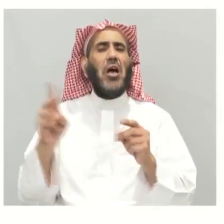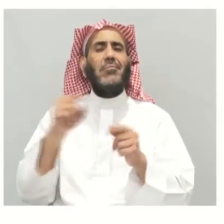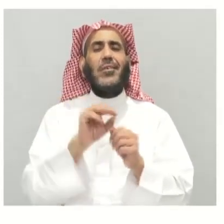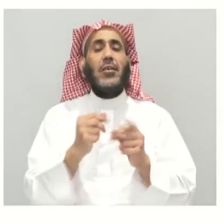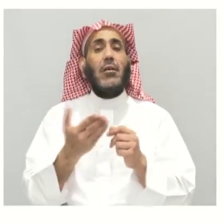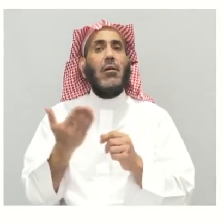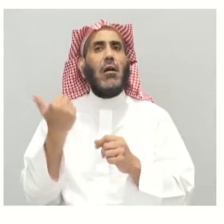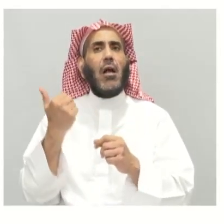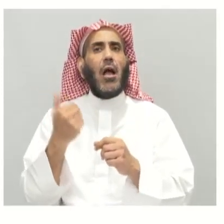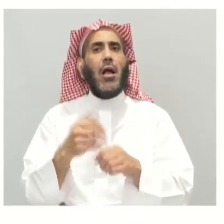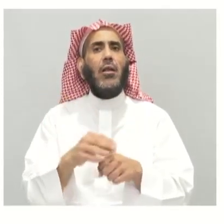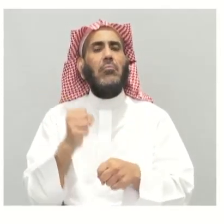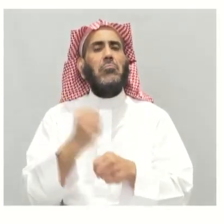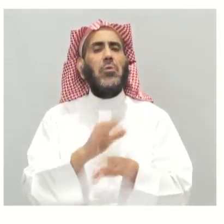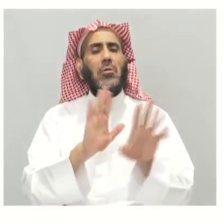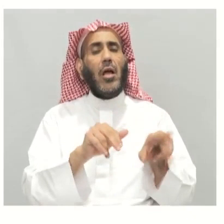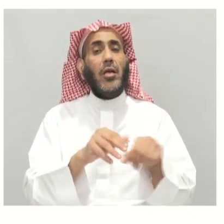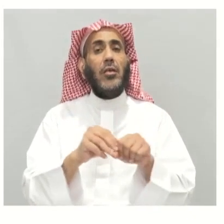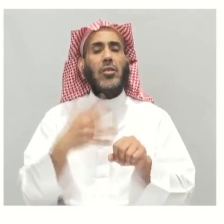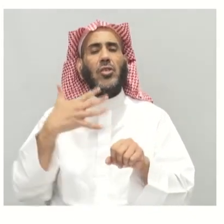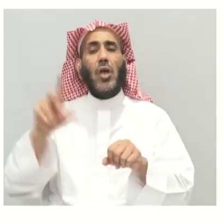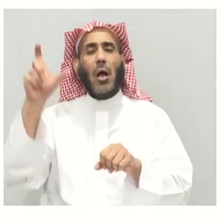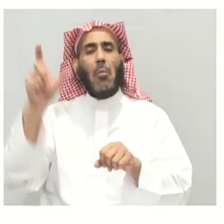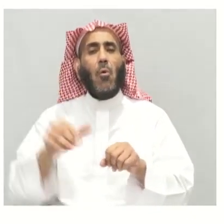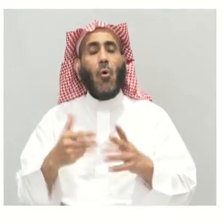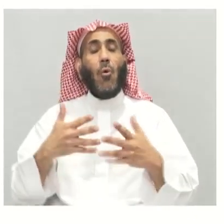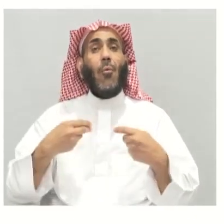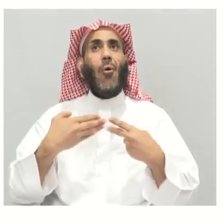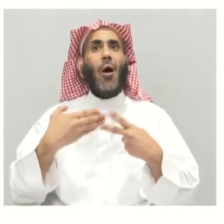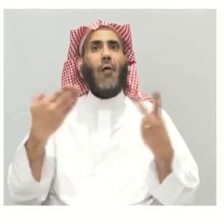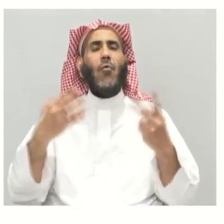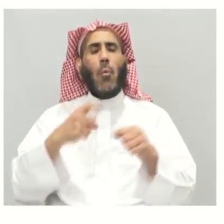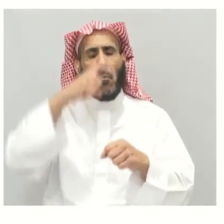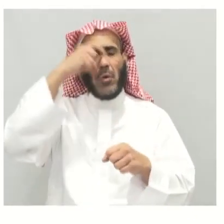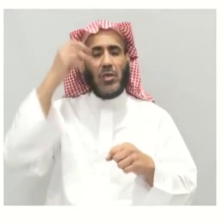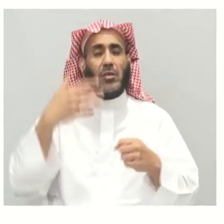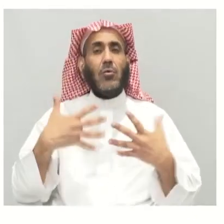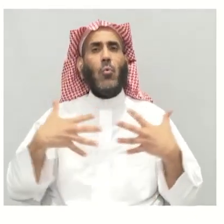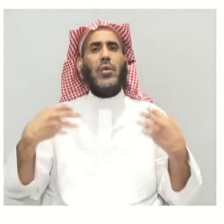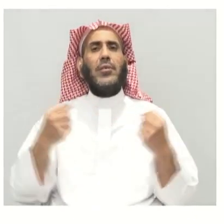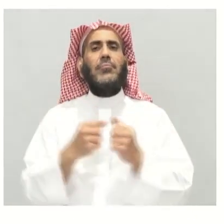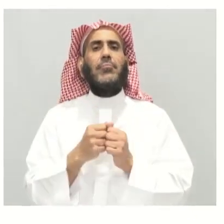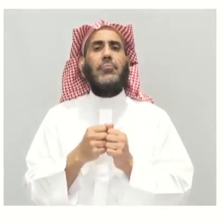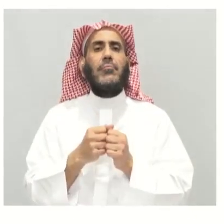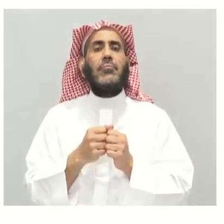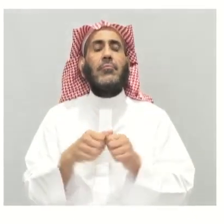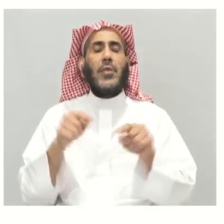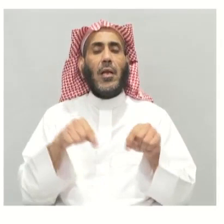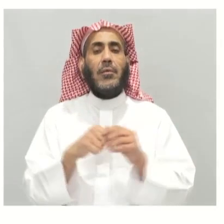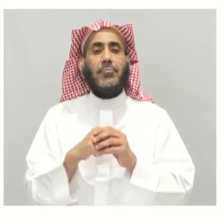كان تعيين الشاب مفتتح عهد حافل بالجد والسعد له.